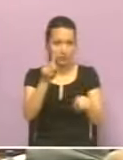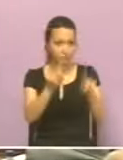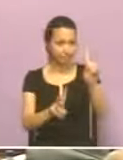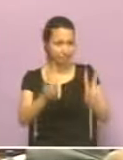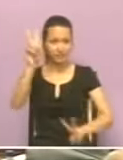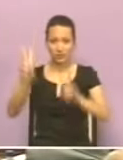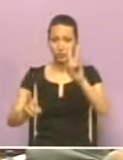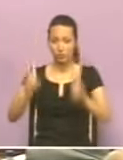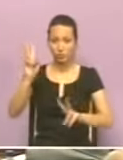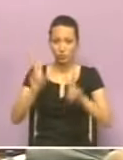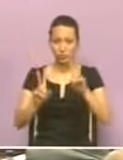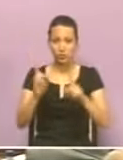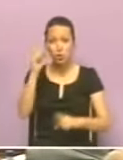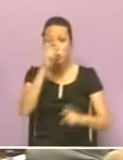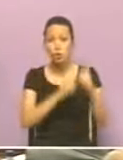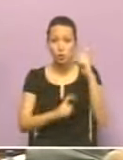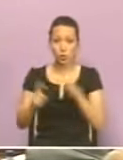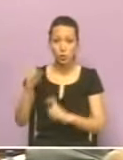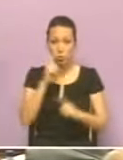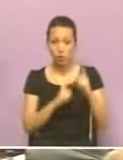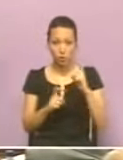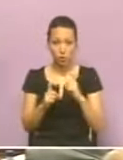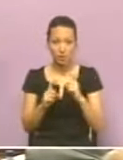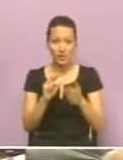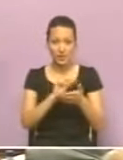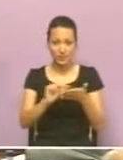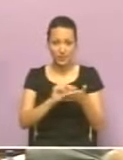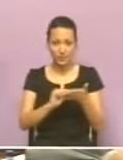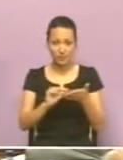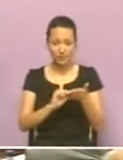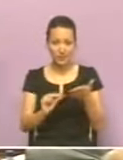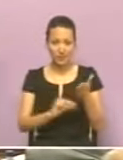diskutanata sumnja u to da je zakon napisan dobro.